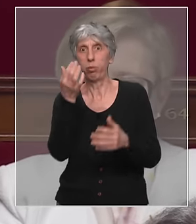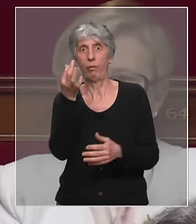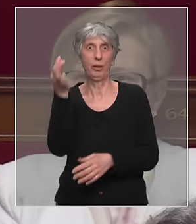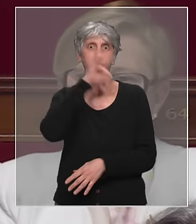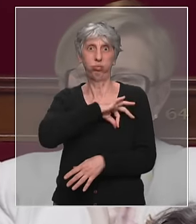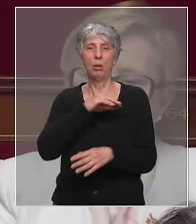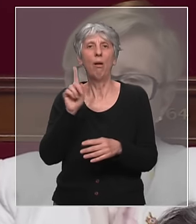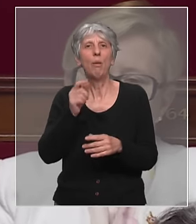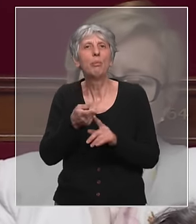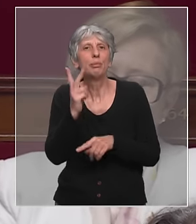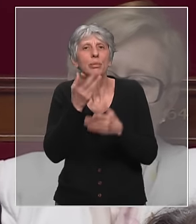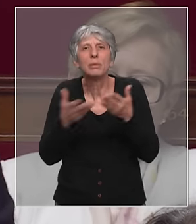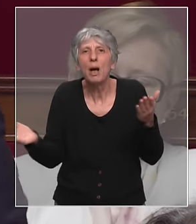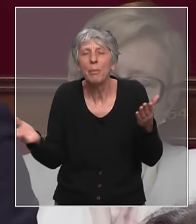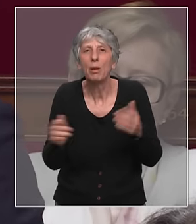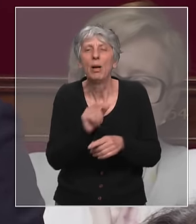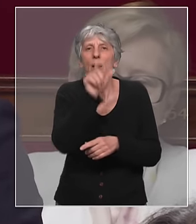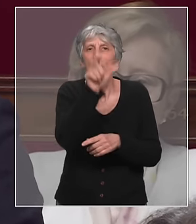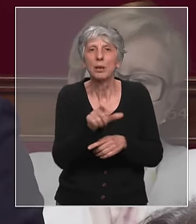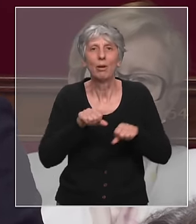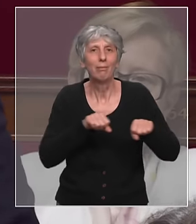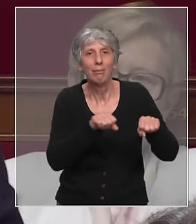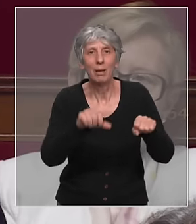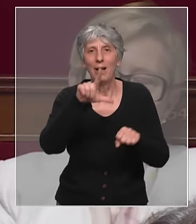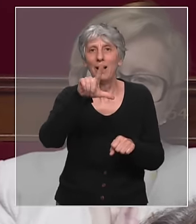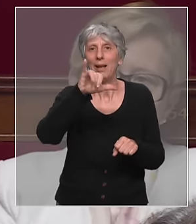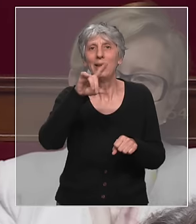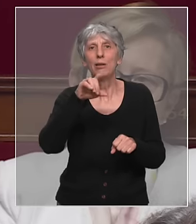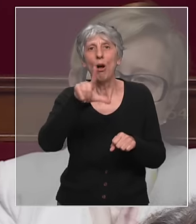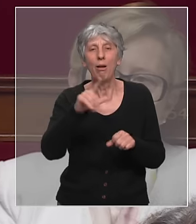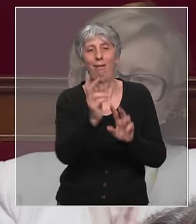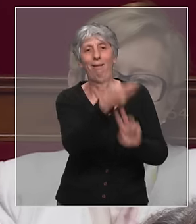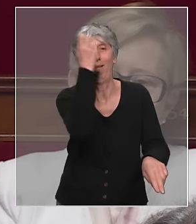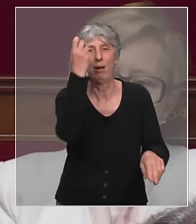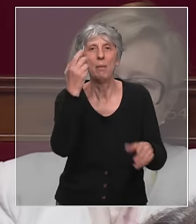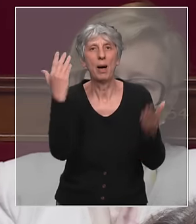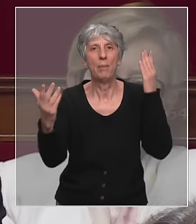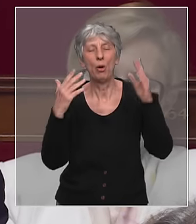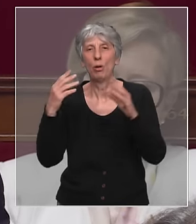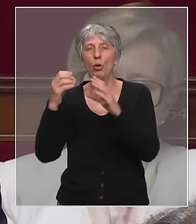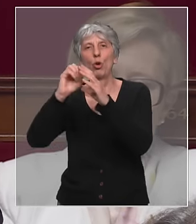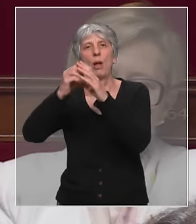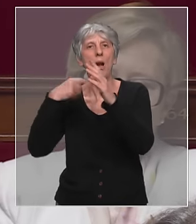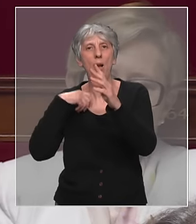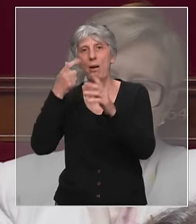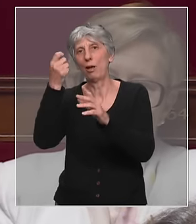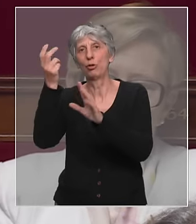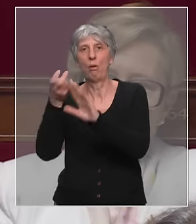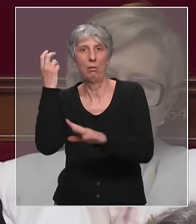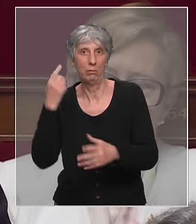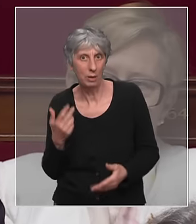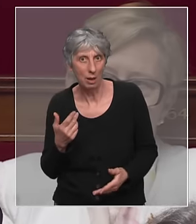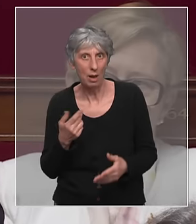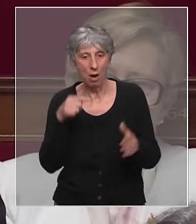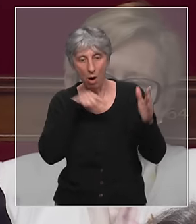probablement, d'aller pressurer celui qui se fournit chez Lidl que d'aller chercher les surprofits chez Total. Rien sur les abus d'en bas, c'est-à-dire sur